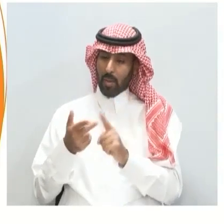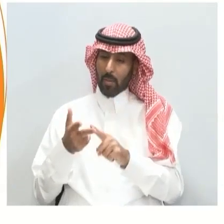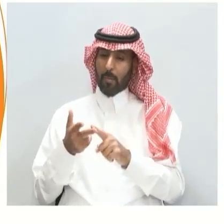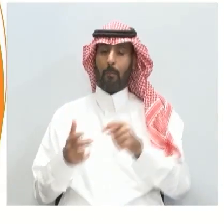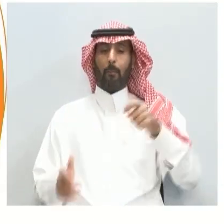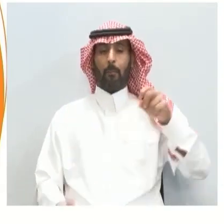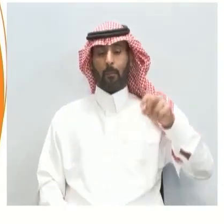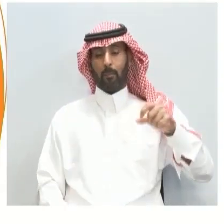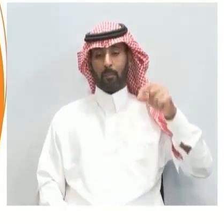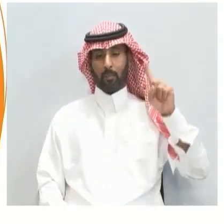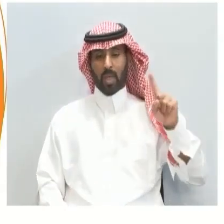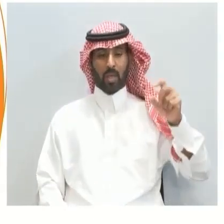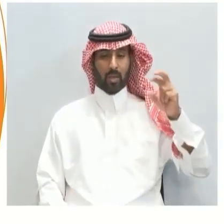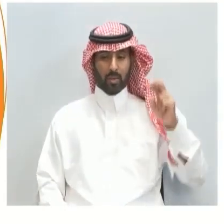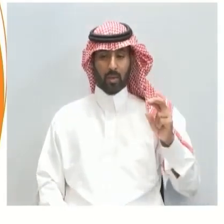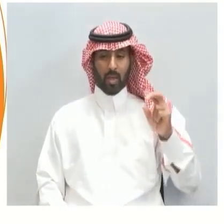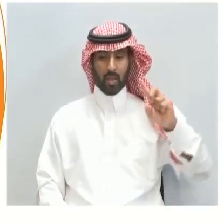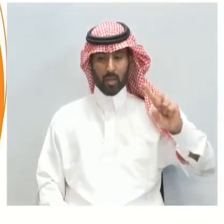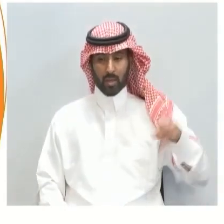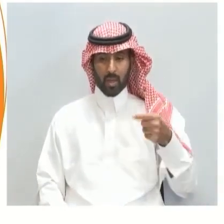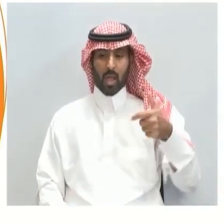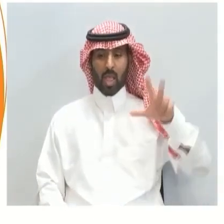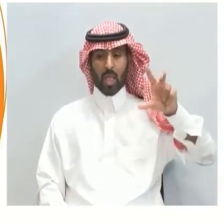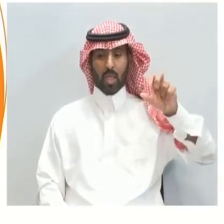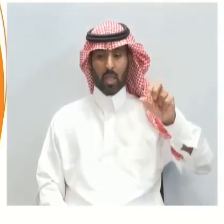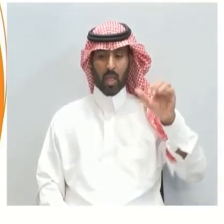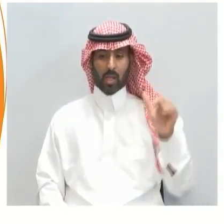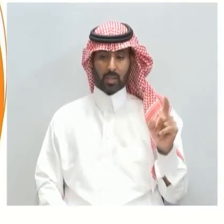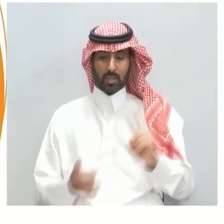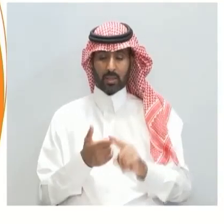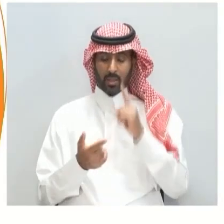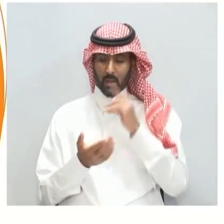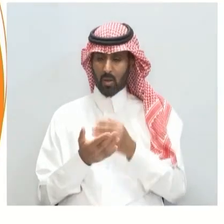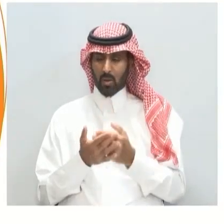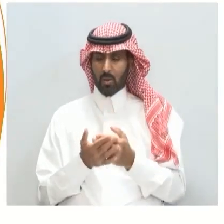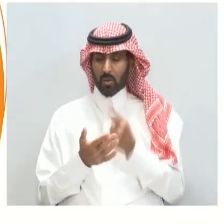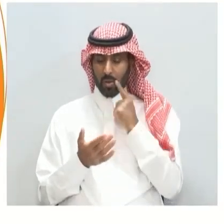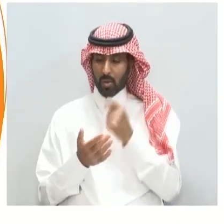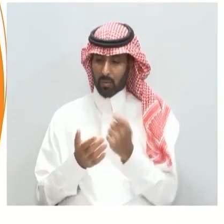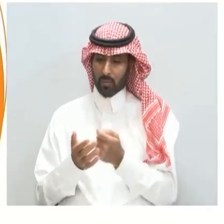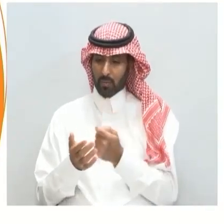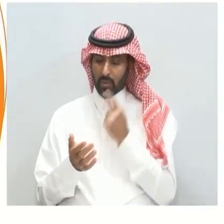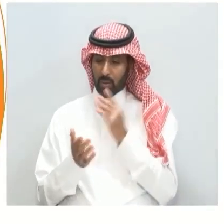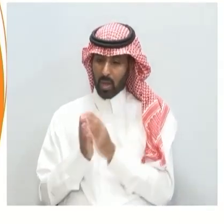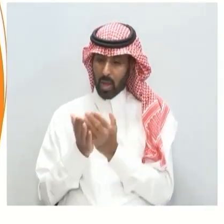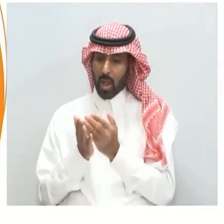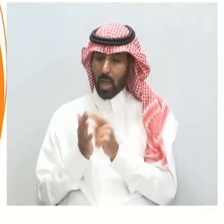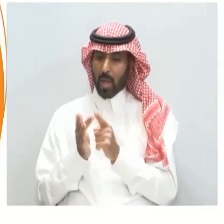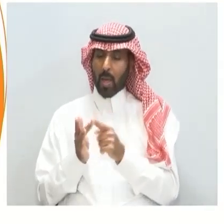رحمه الله تعالى المتوفى سنه 794 من الهجره والف كتابه